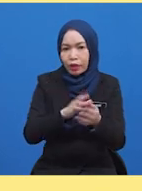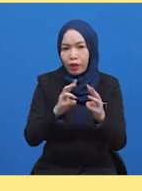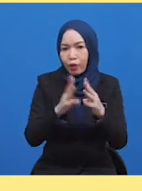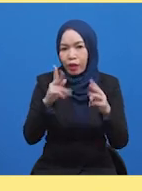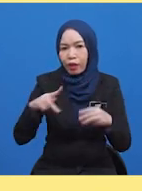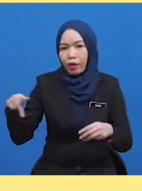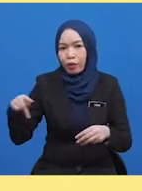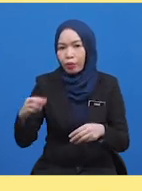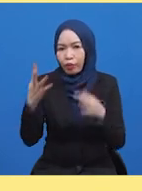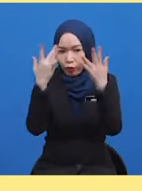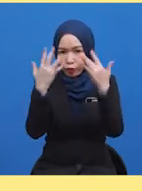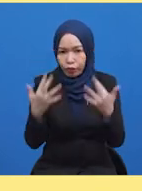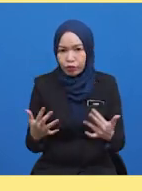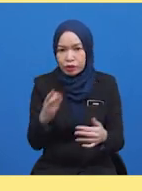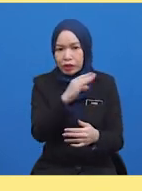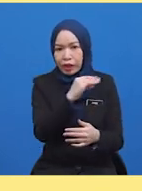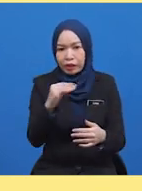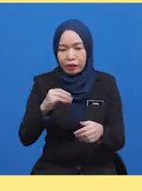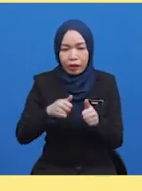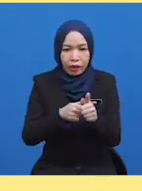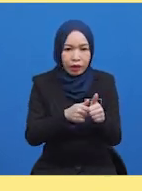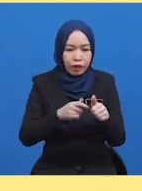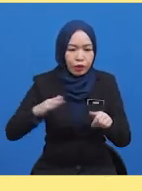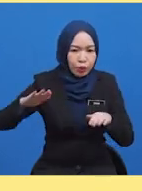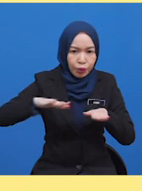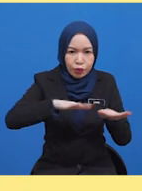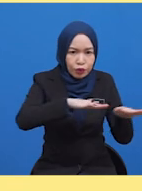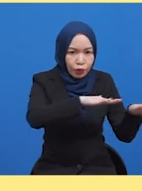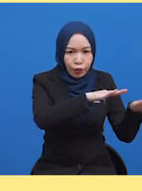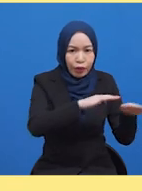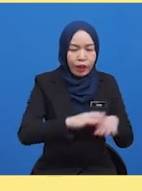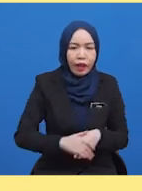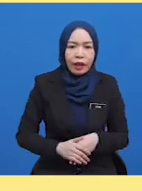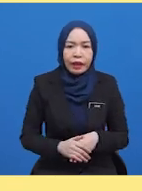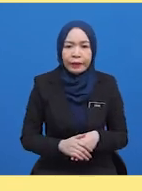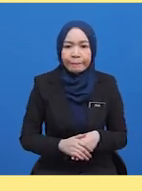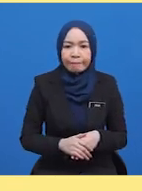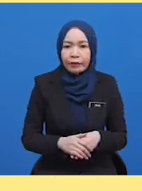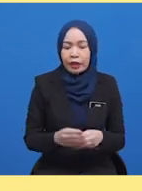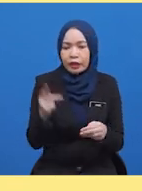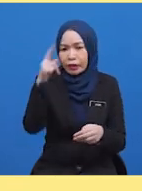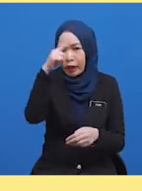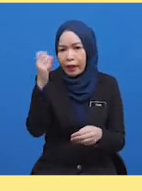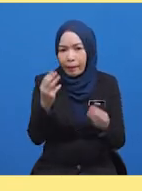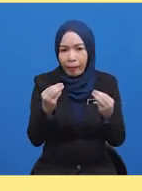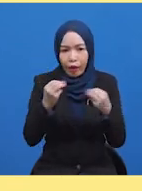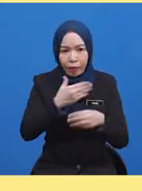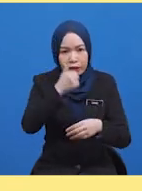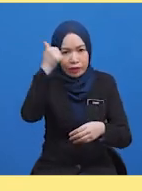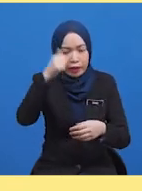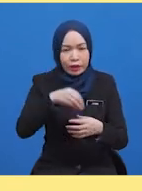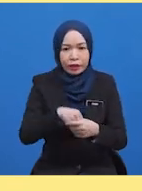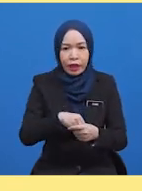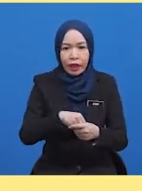terpaksa mengharungi enam batang Sungai kerana keinginannya untuk berjaya dalam